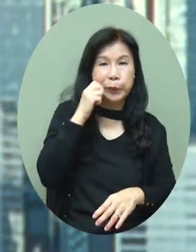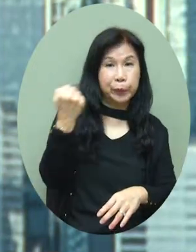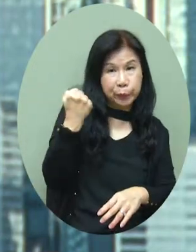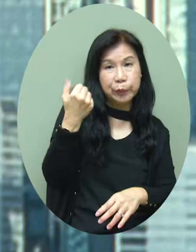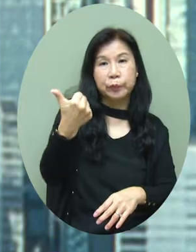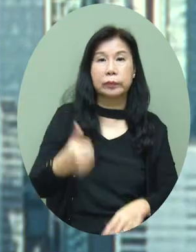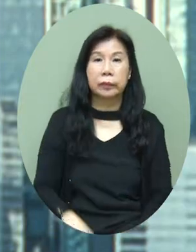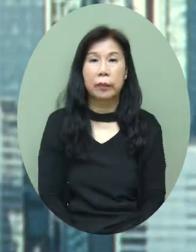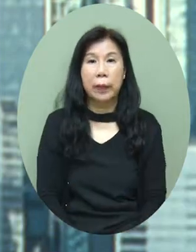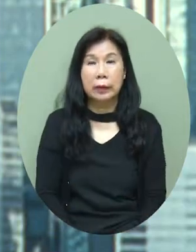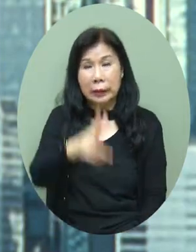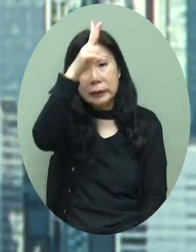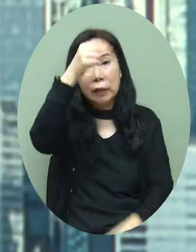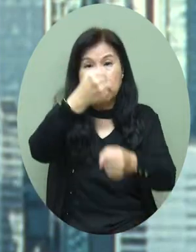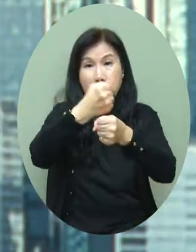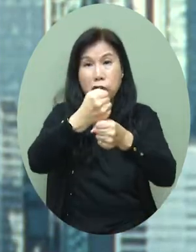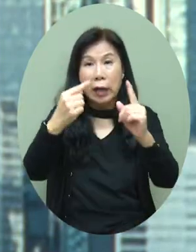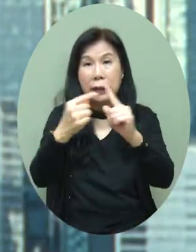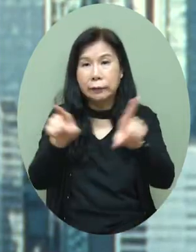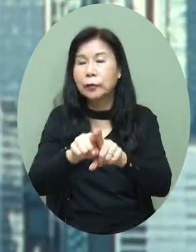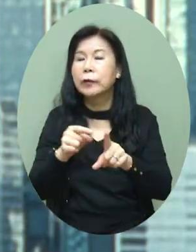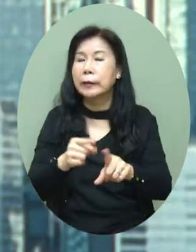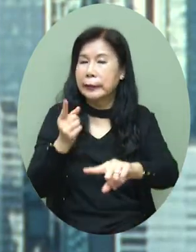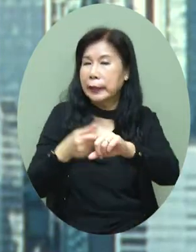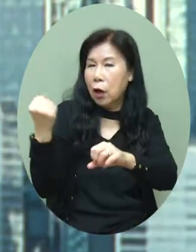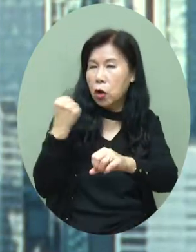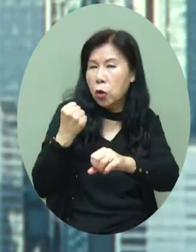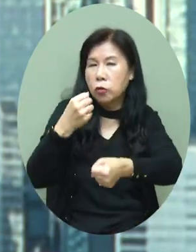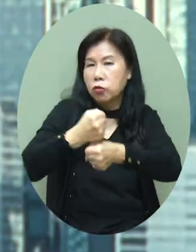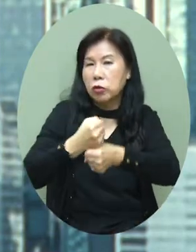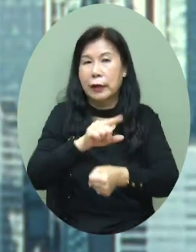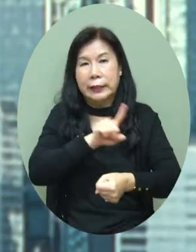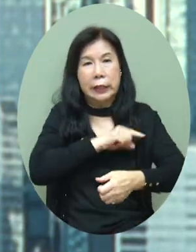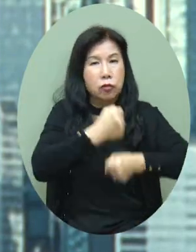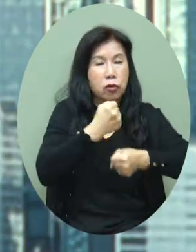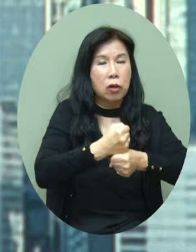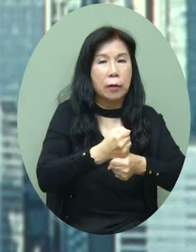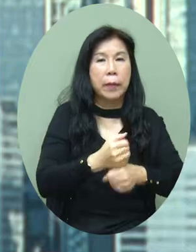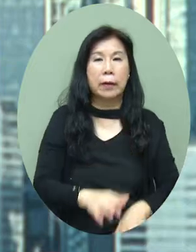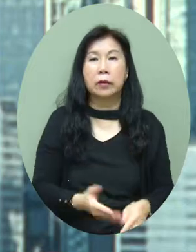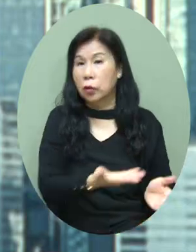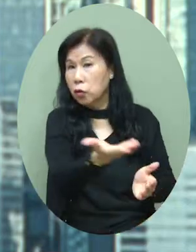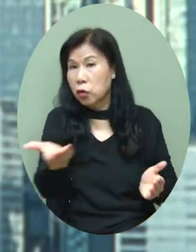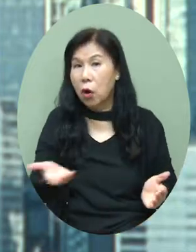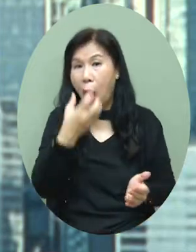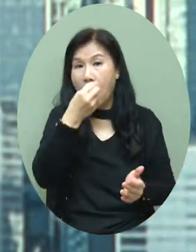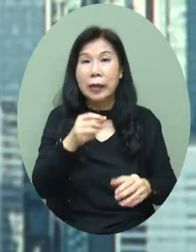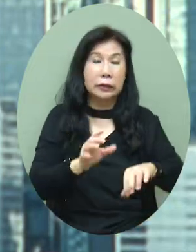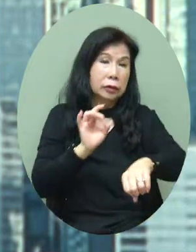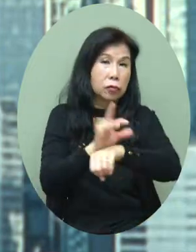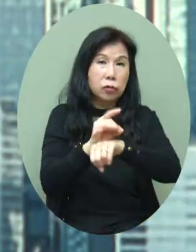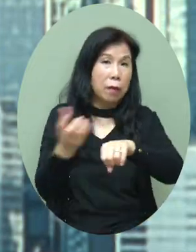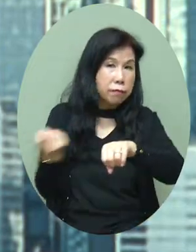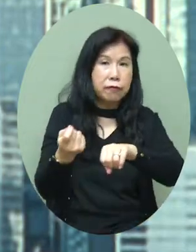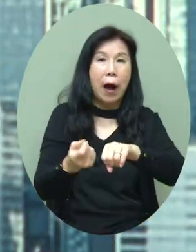嘅同事呢，我好相信佢哋都會係好盡心盡力咁去做好呢個工作，讓香港能夠盡快咁